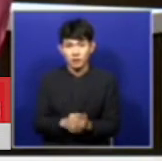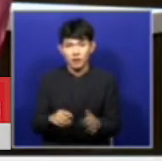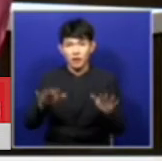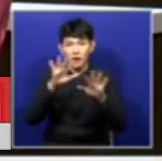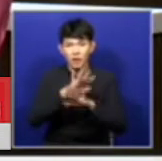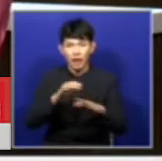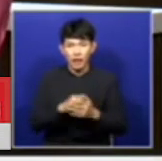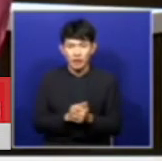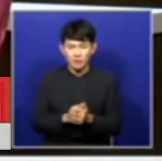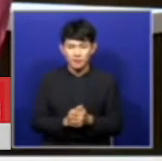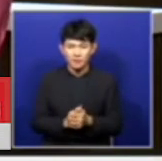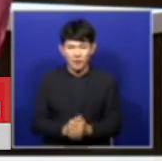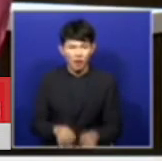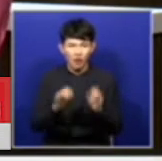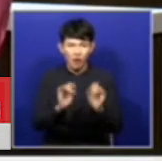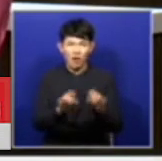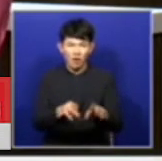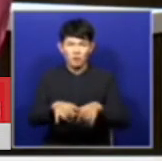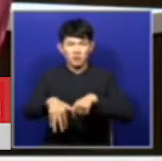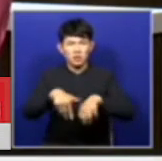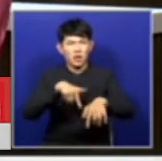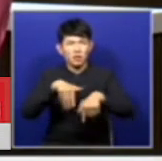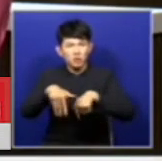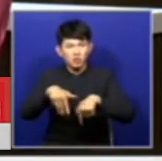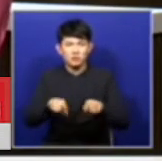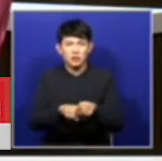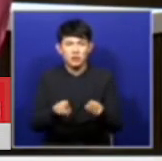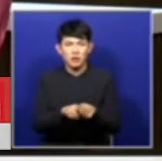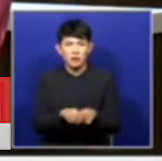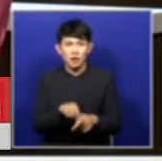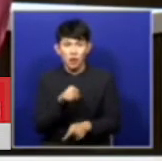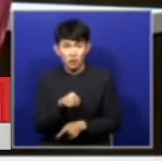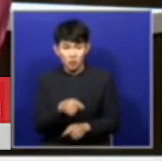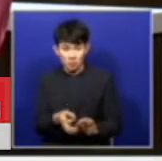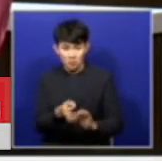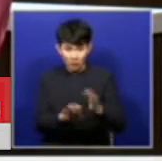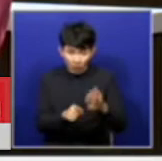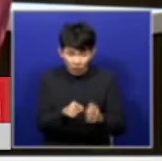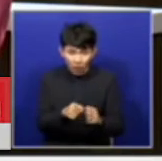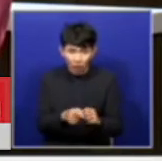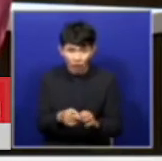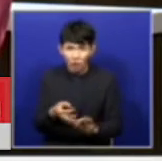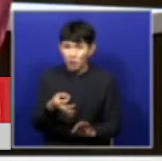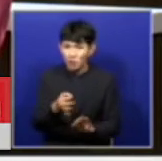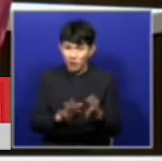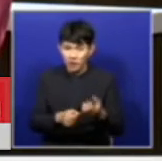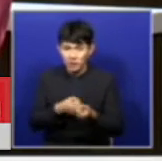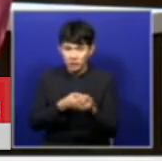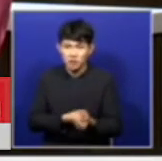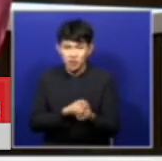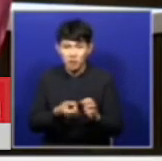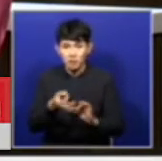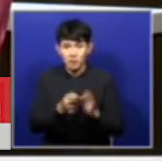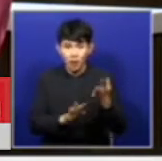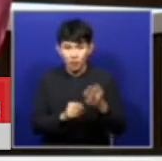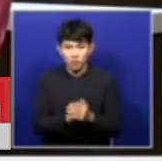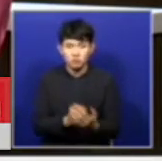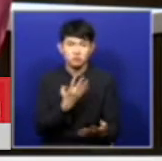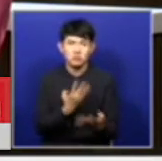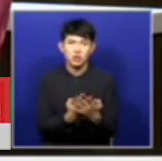ฟาดลงไปที่พี่น้องประชาชนคุณไปบุกรุกคุณไปเผาเหรอจุดไฟเผาการเกษตร1 ไร่ติดคุก